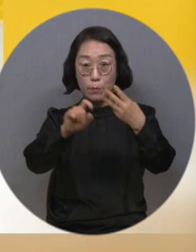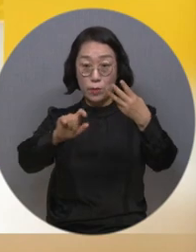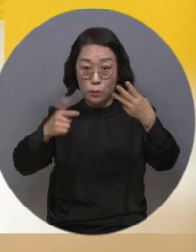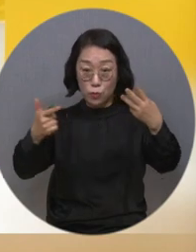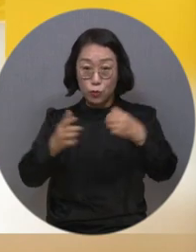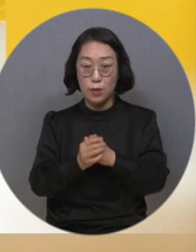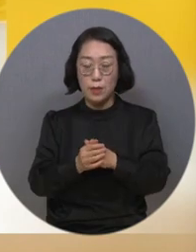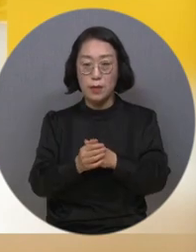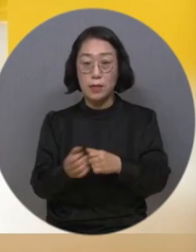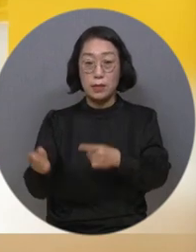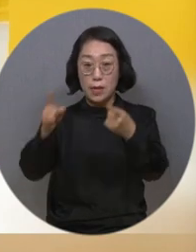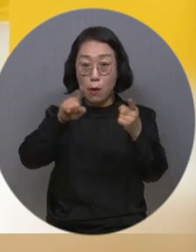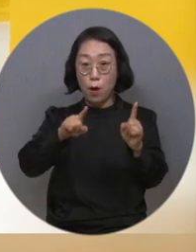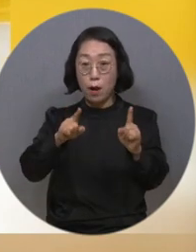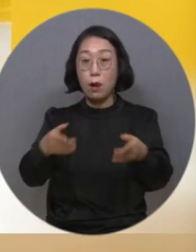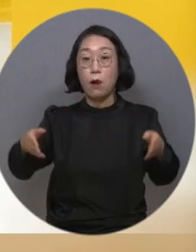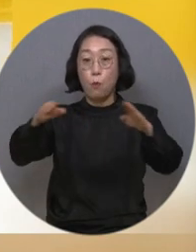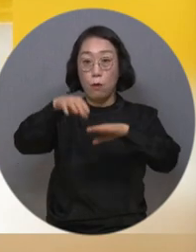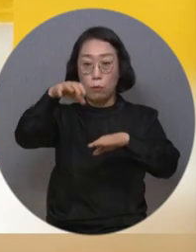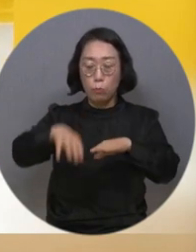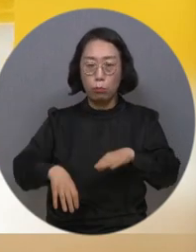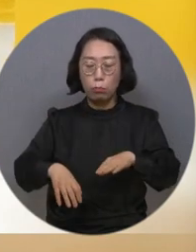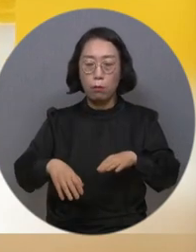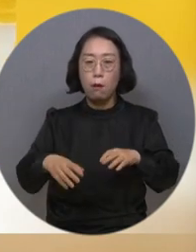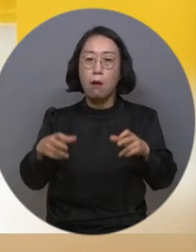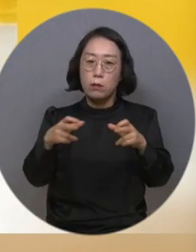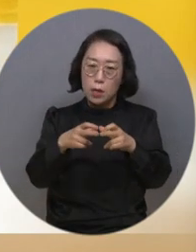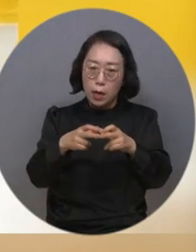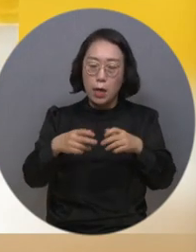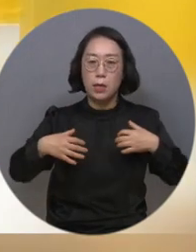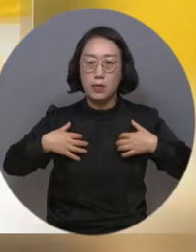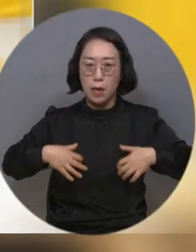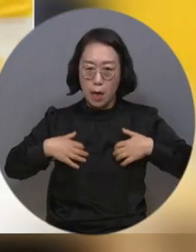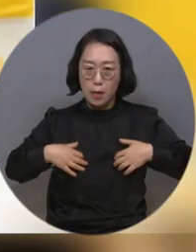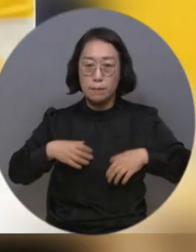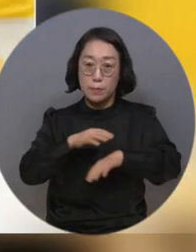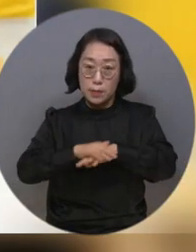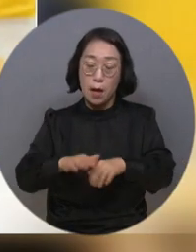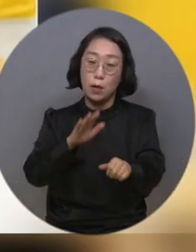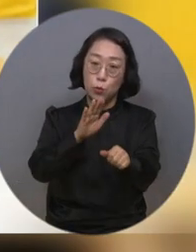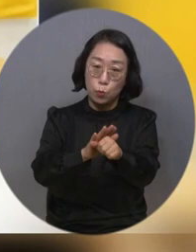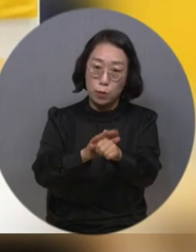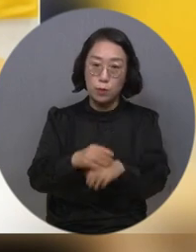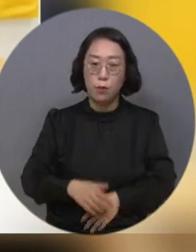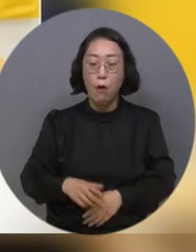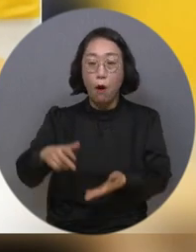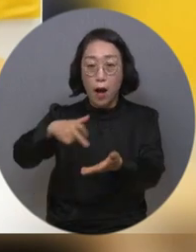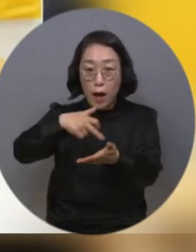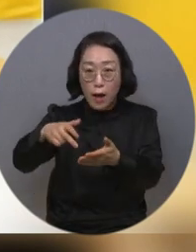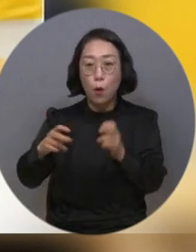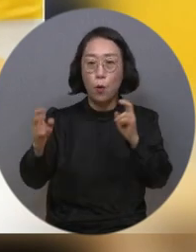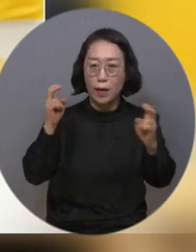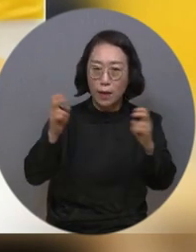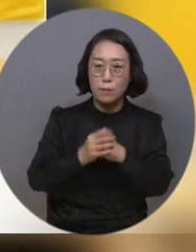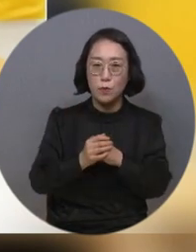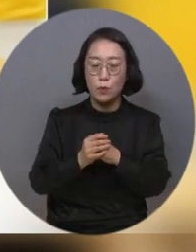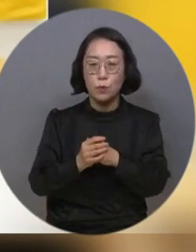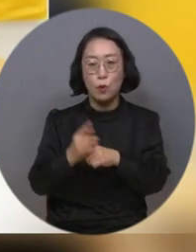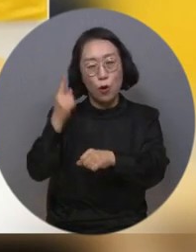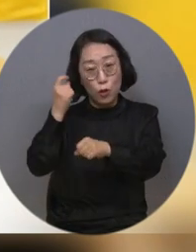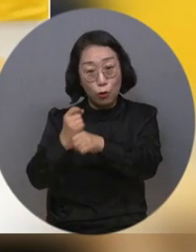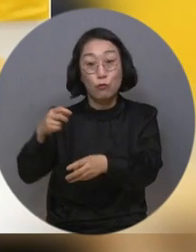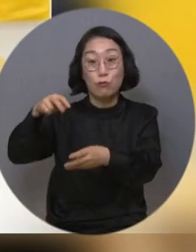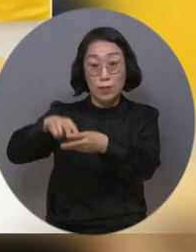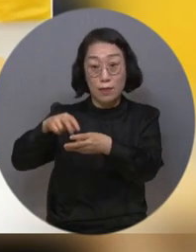국립재활원은 장애인의 개인 접근성을 높이기 위해 아름다운 재단 카카오게임즈 경기도 재활공학 서비스